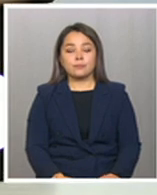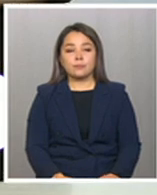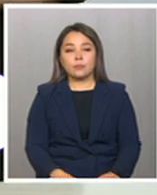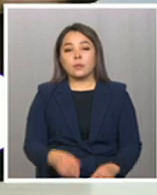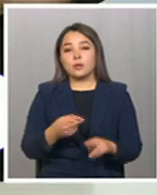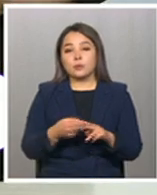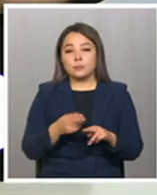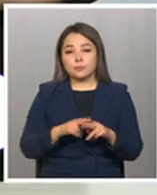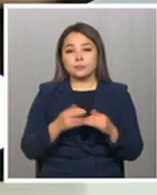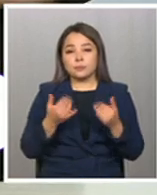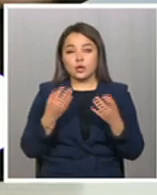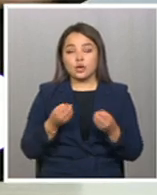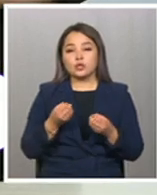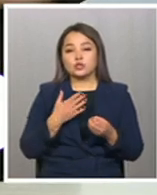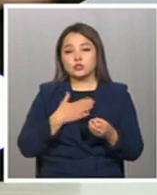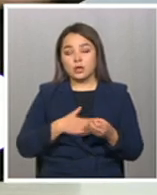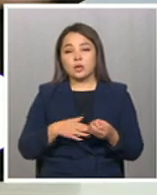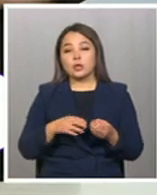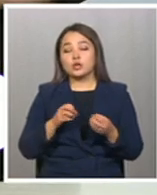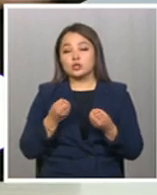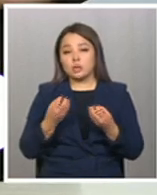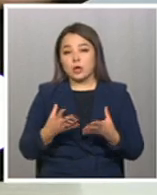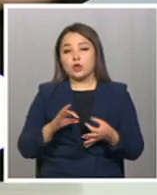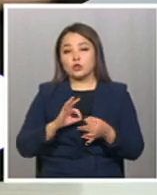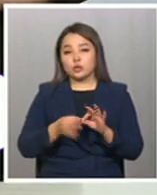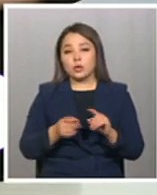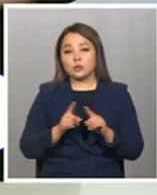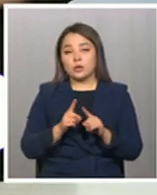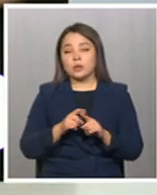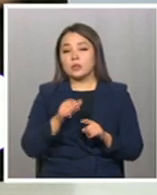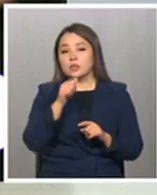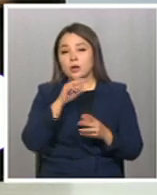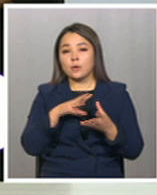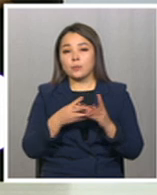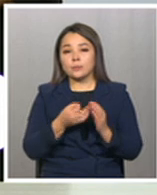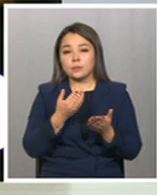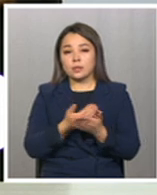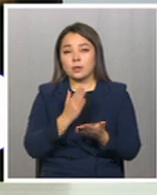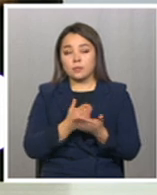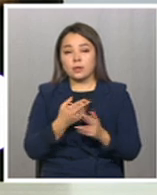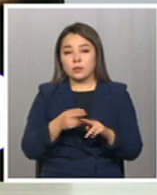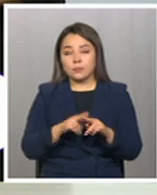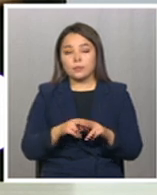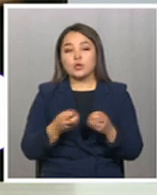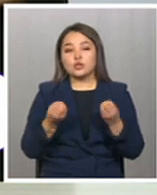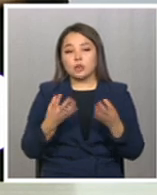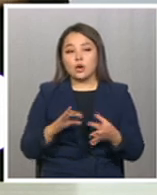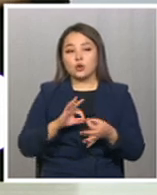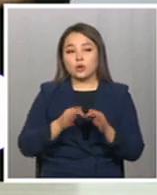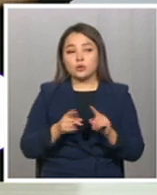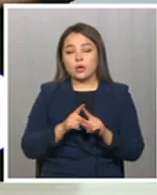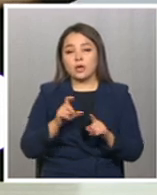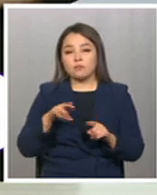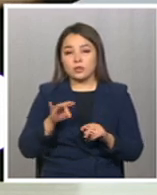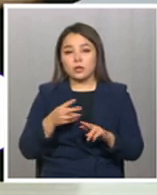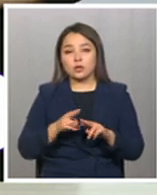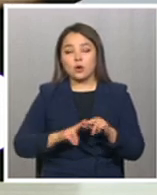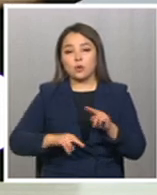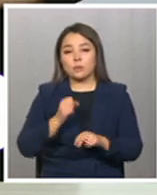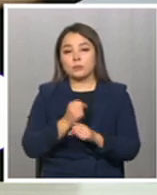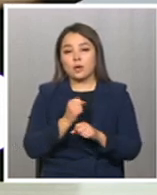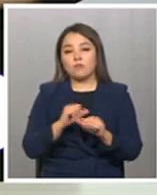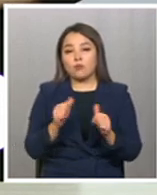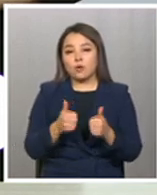Балалар, бүгінгі жай және күрделі эфирлерді қорытындылайық. Бүгінгі сабақта жай және күрделі эфирдің құрылымдық